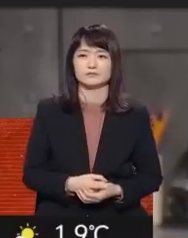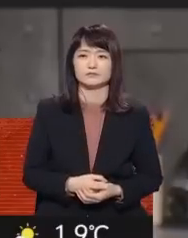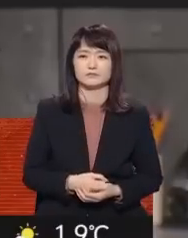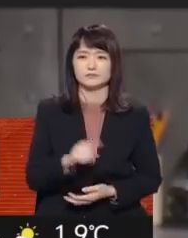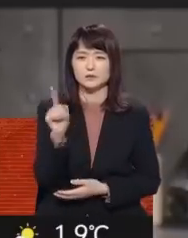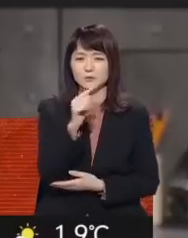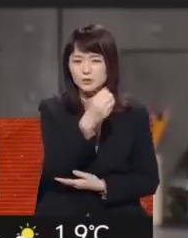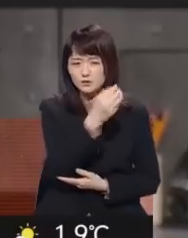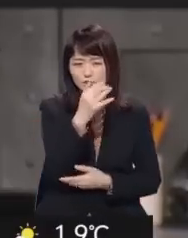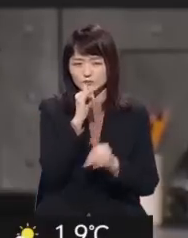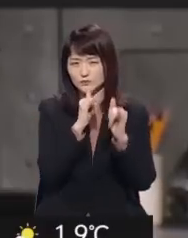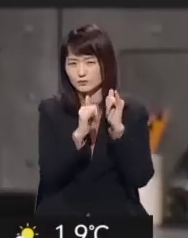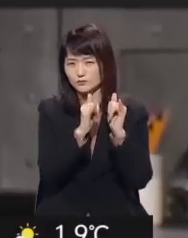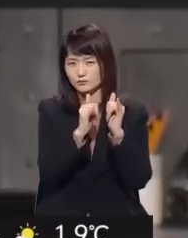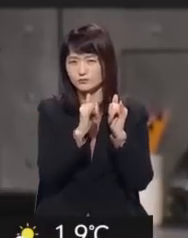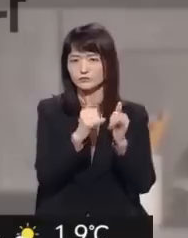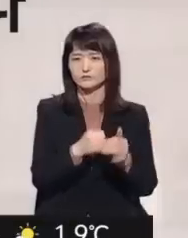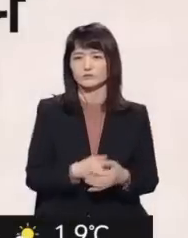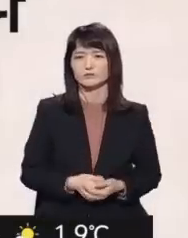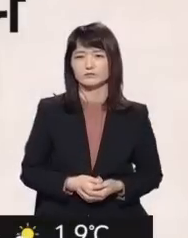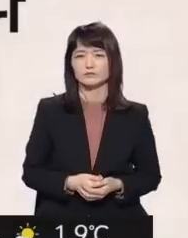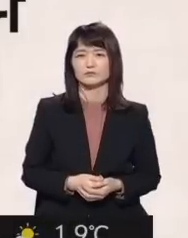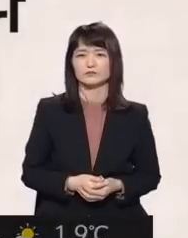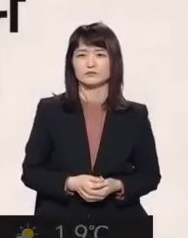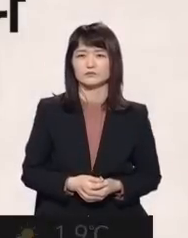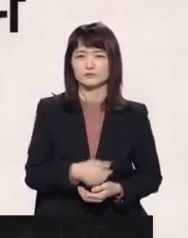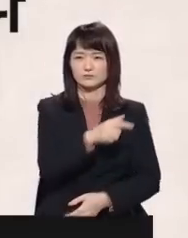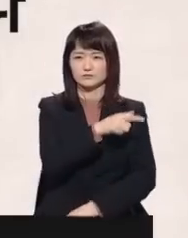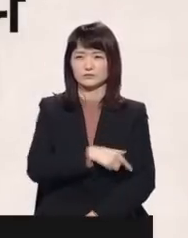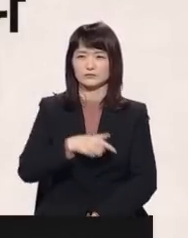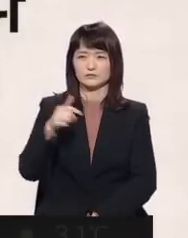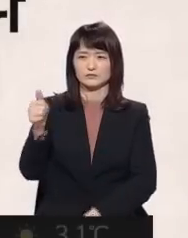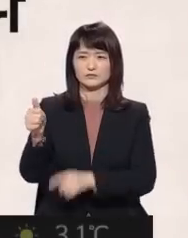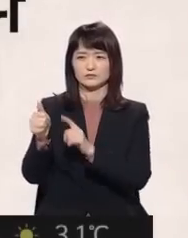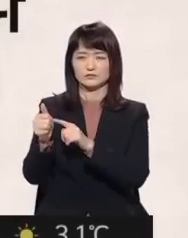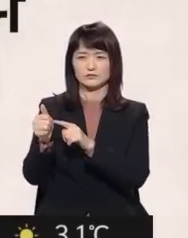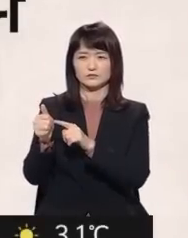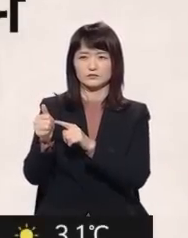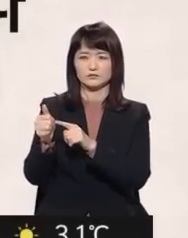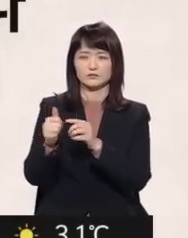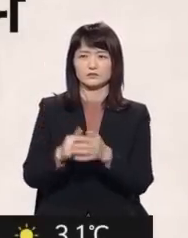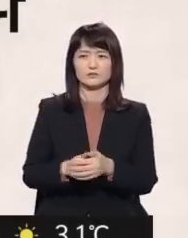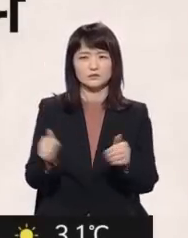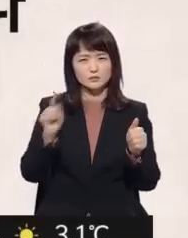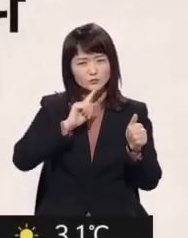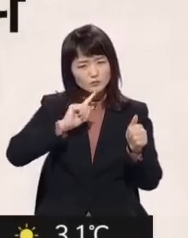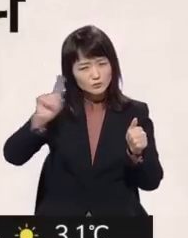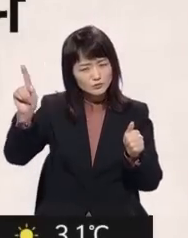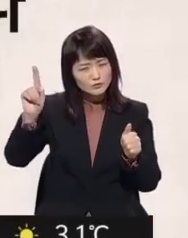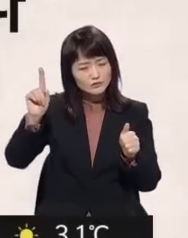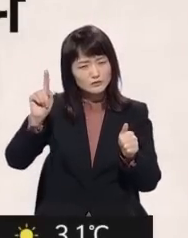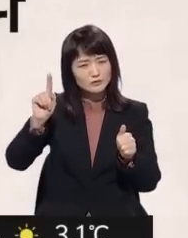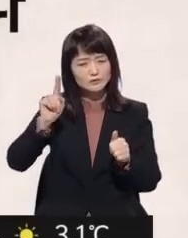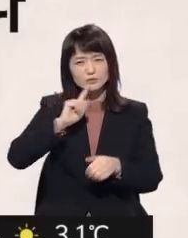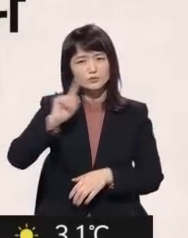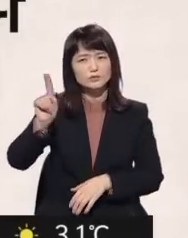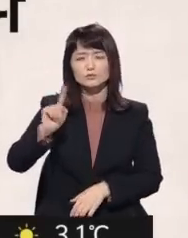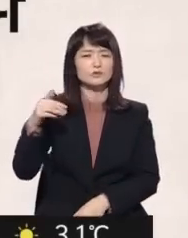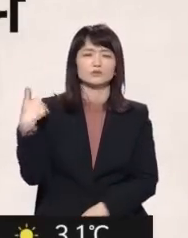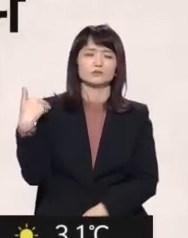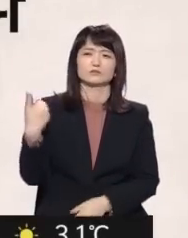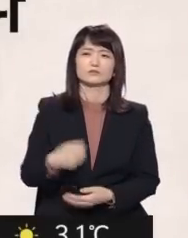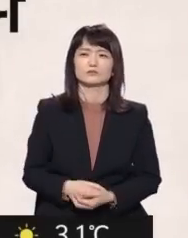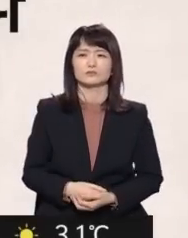모신문사와 통화 중에 뭐라고 했냐면 그 이사장이 고소당한 거 사실에 관해서 안 한 바가 없다라고 말은 했는데 설마